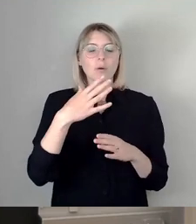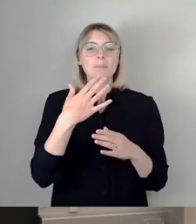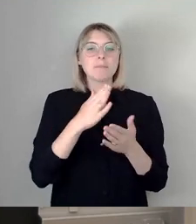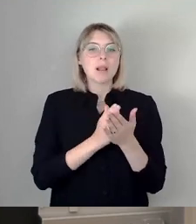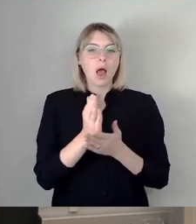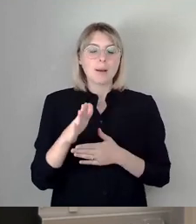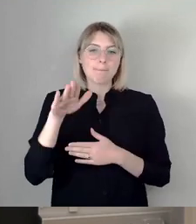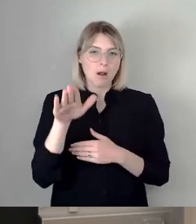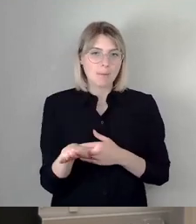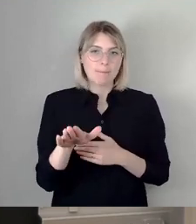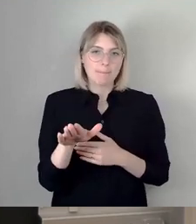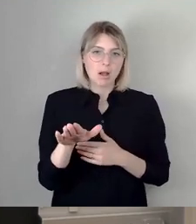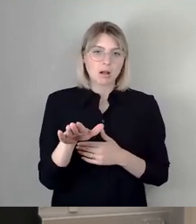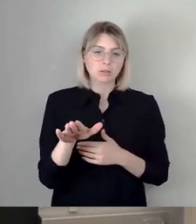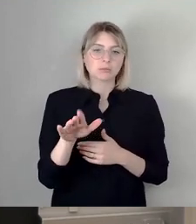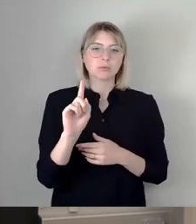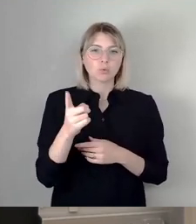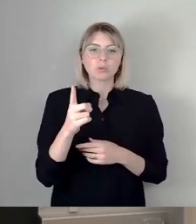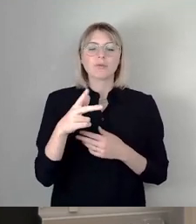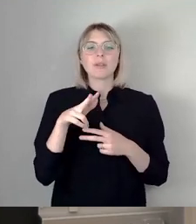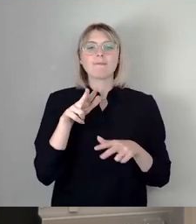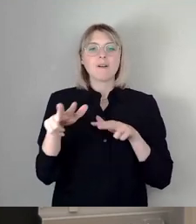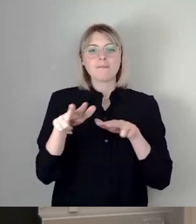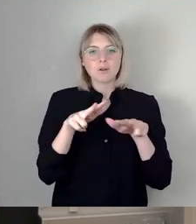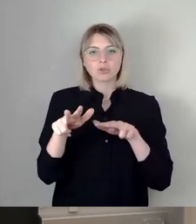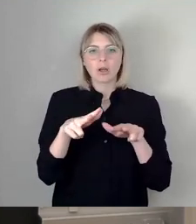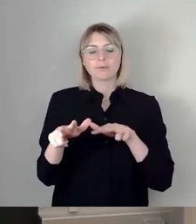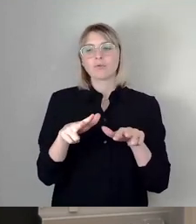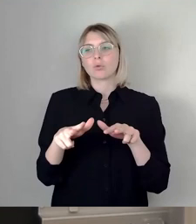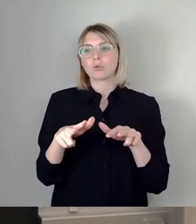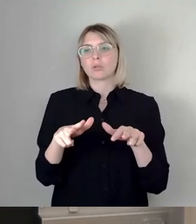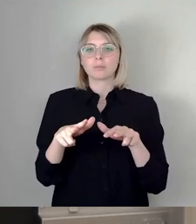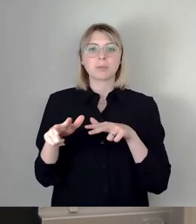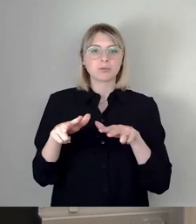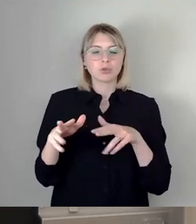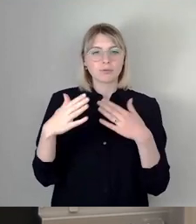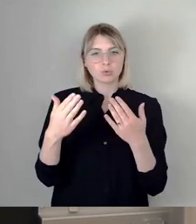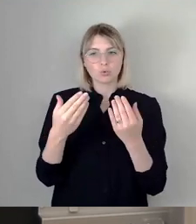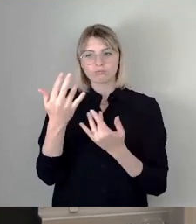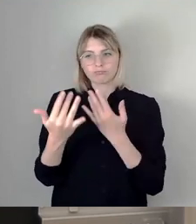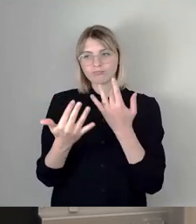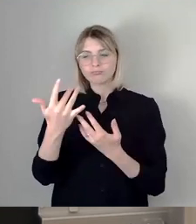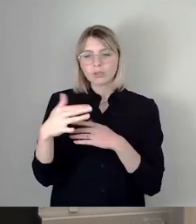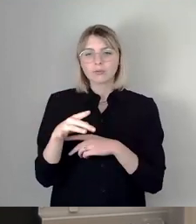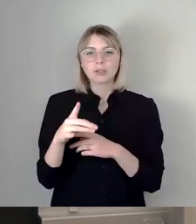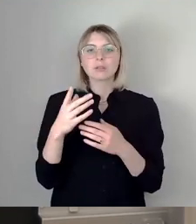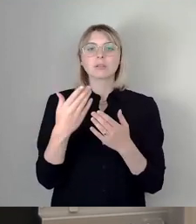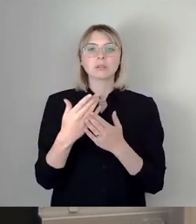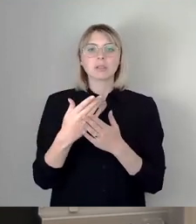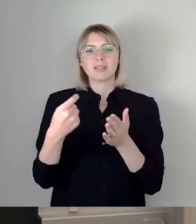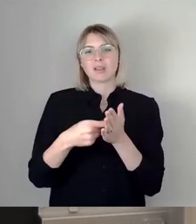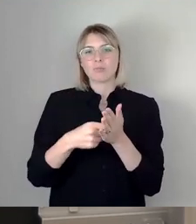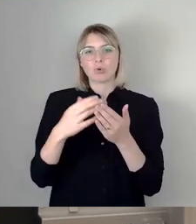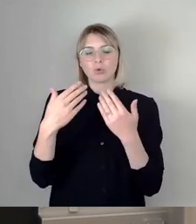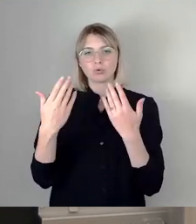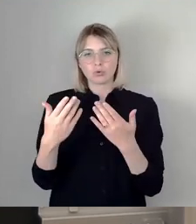eine Verwirtschaftung und Bewirtschaftung dieses Parkplatzes kalkuliert hat und da diese Gebühren dann in den